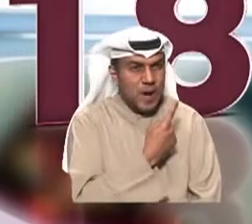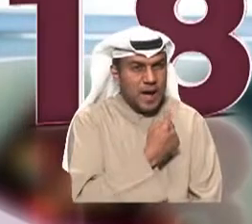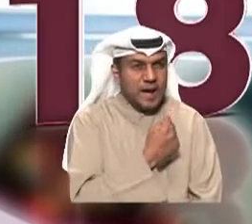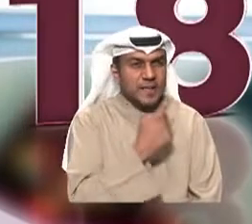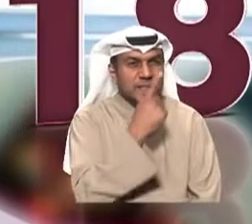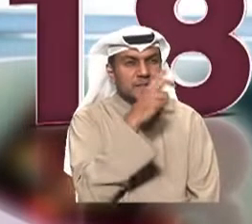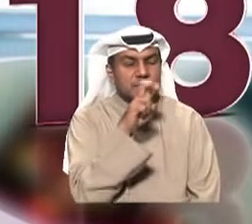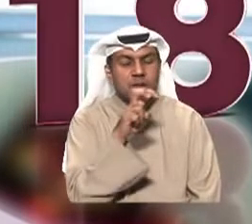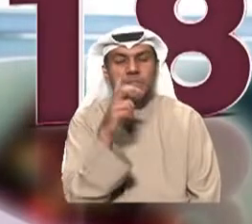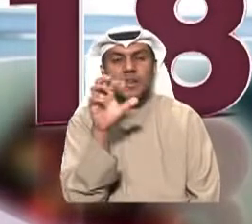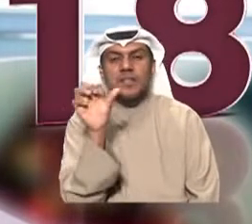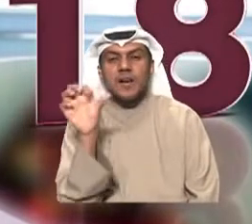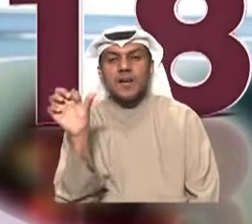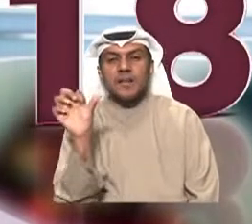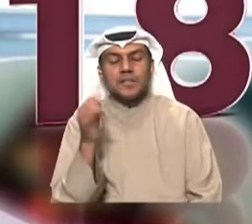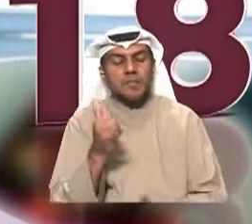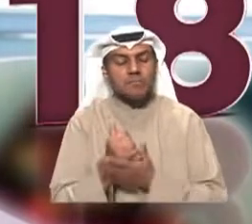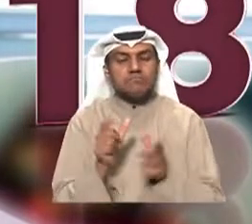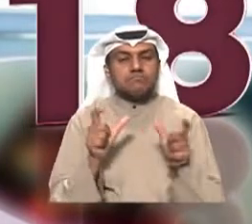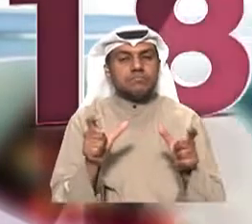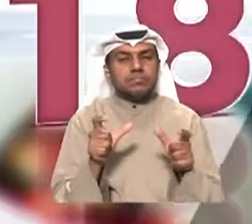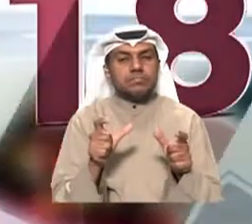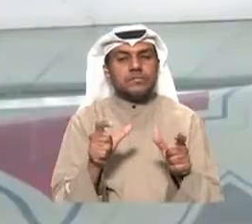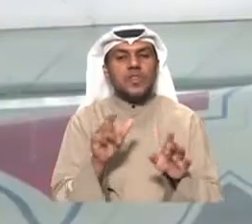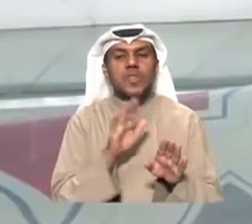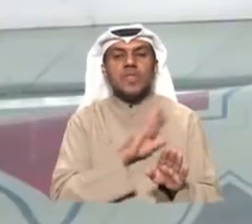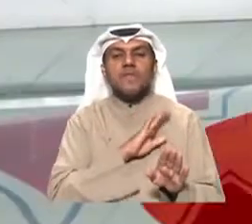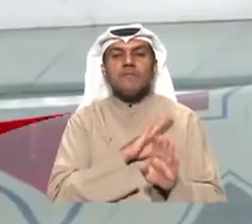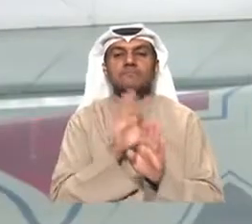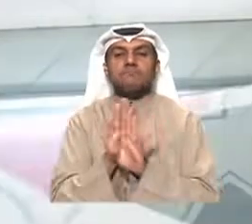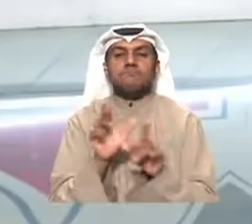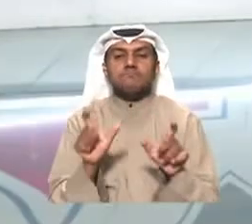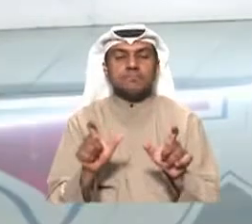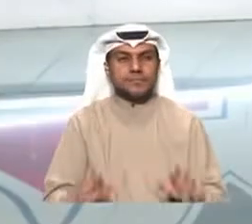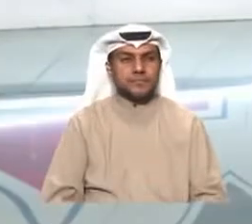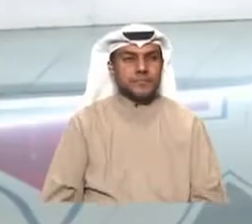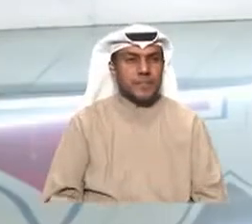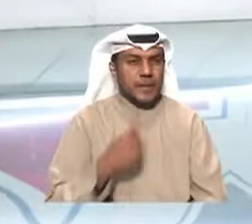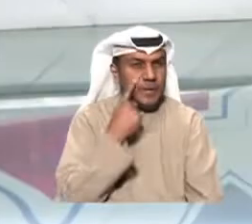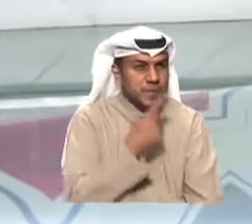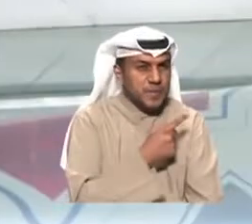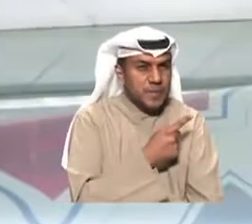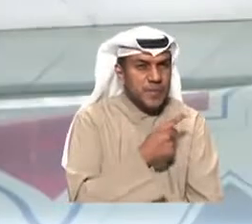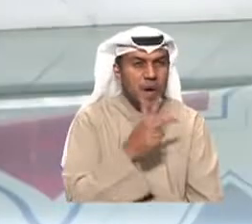23 من يناير عام 1899 لحمايتها من الأطماع الخارجية. وفي